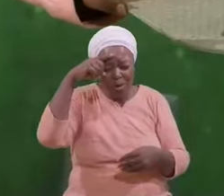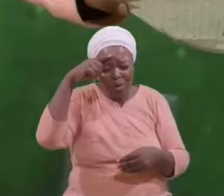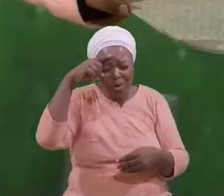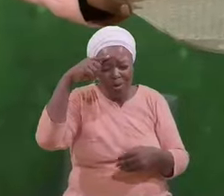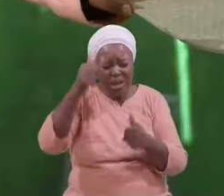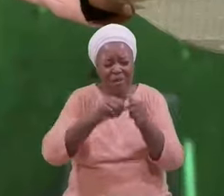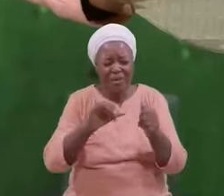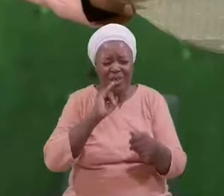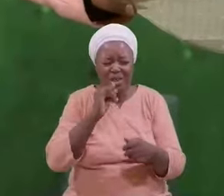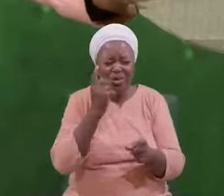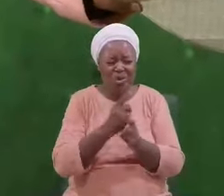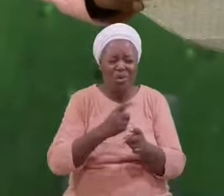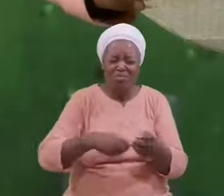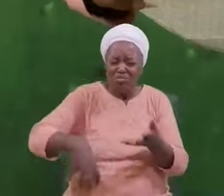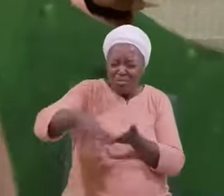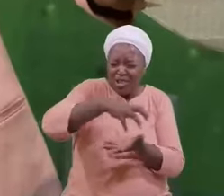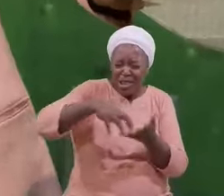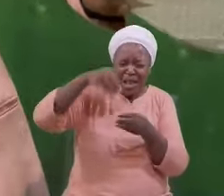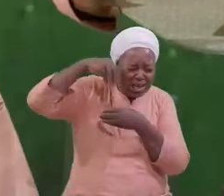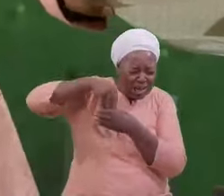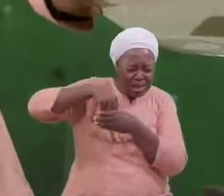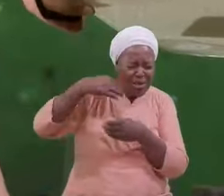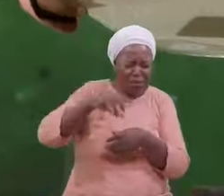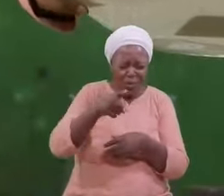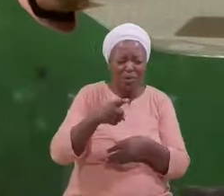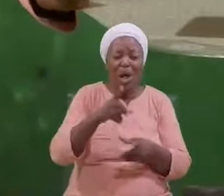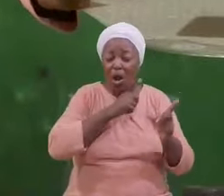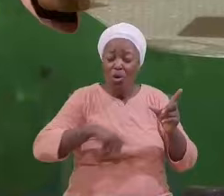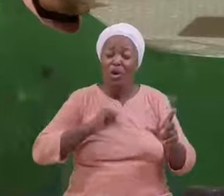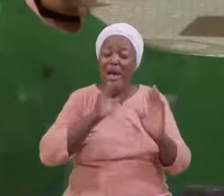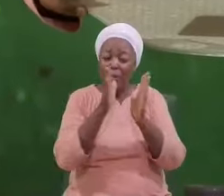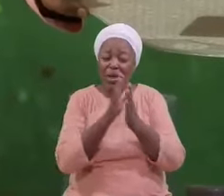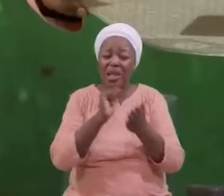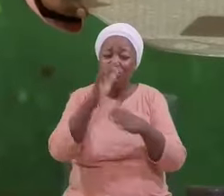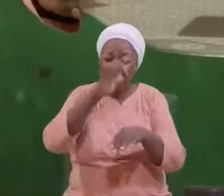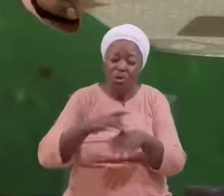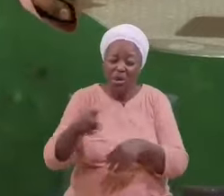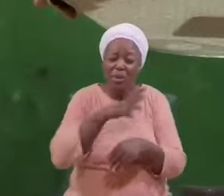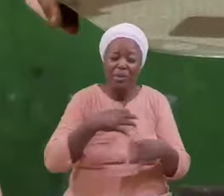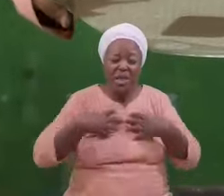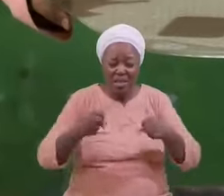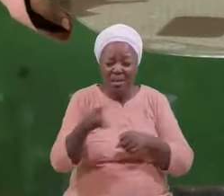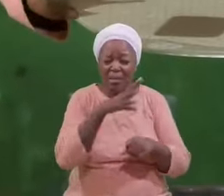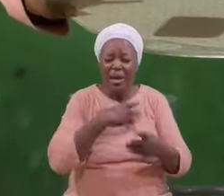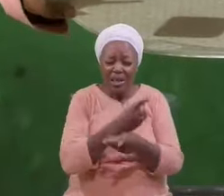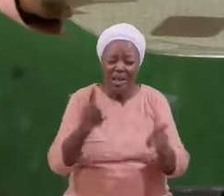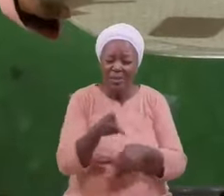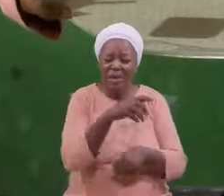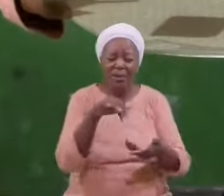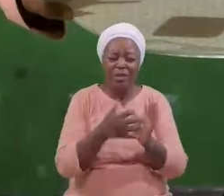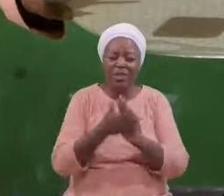est désordonné à l'intérieur. Je prie, Seigneur, touche-les, guéris-les, délivre-les au nom de